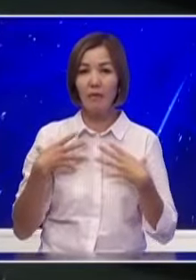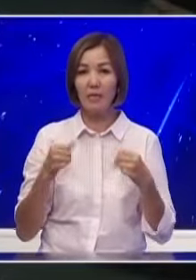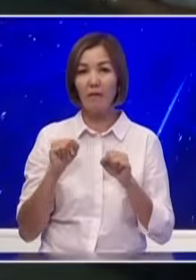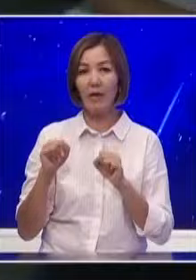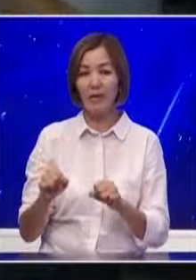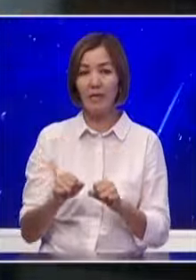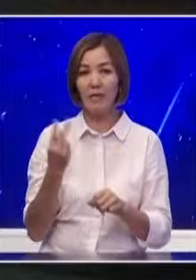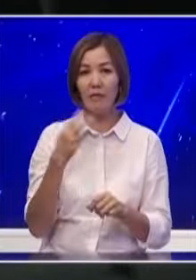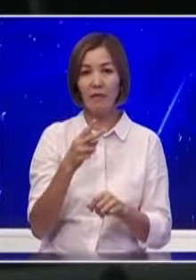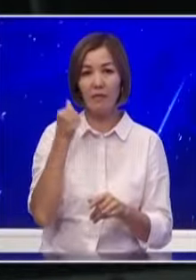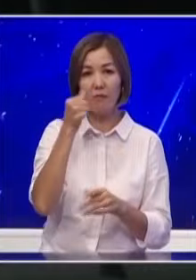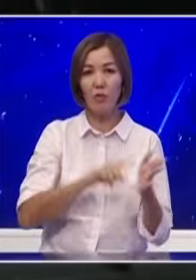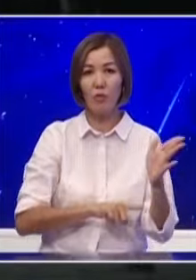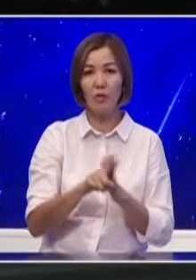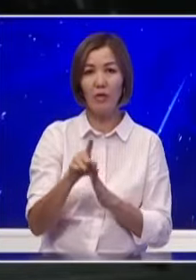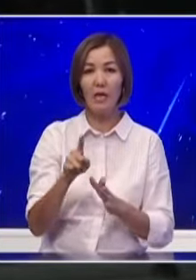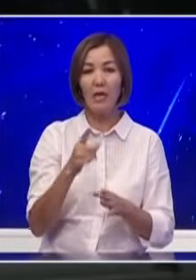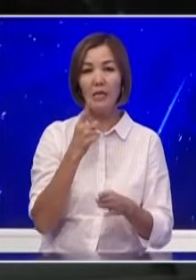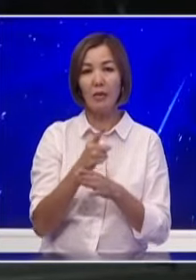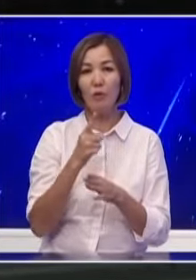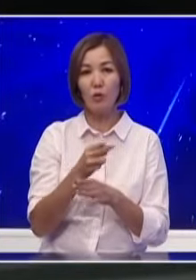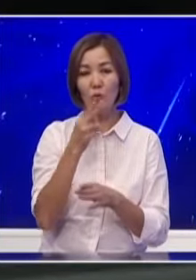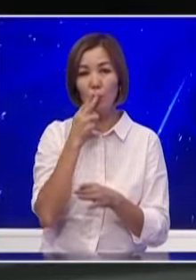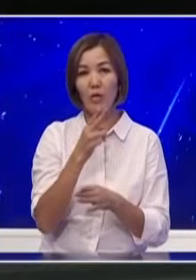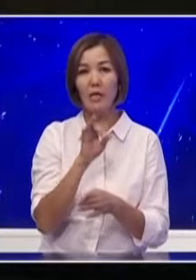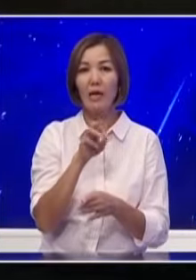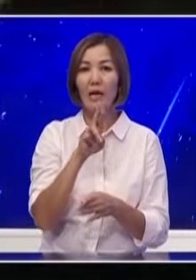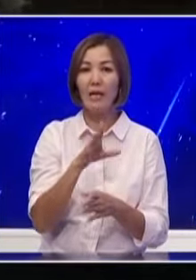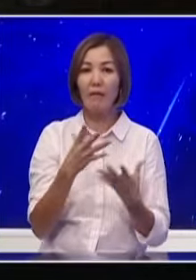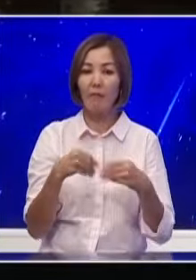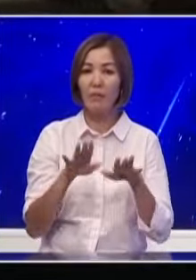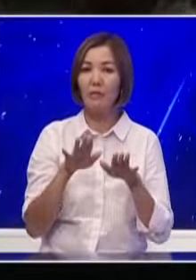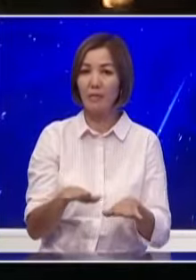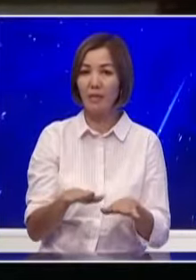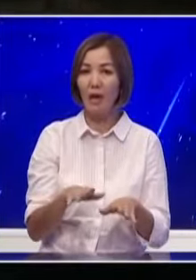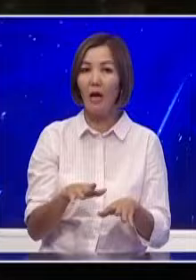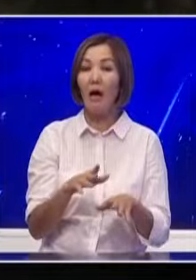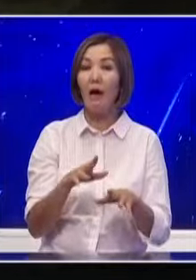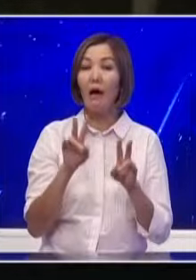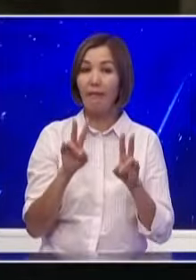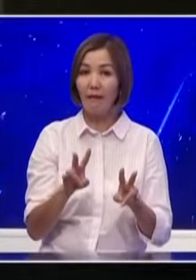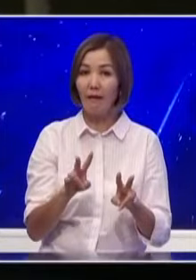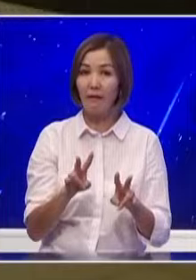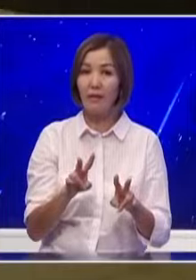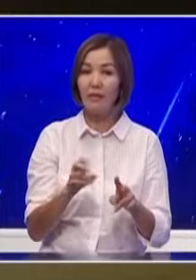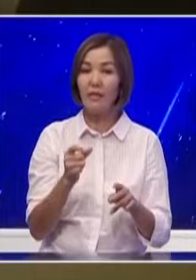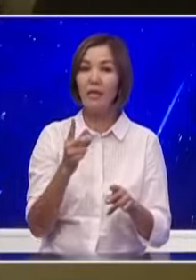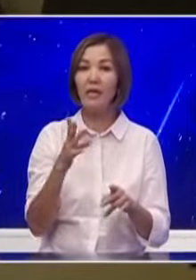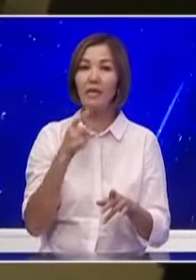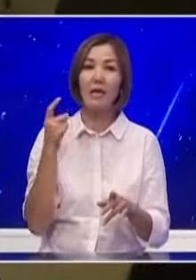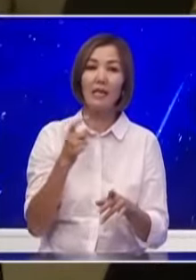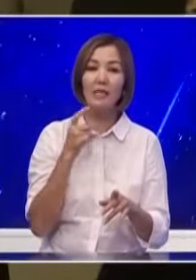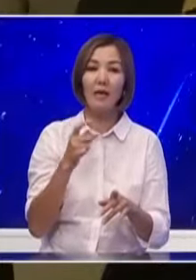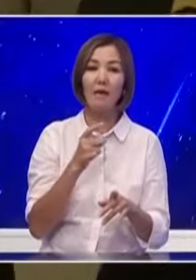здравоохранения, с 2020 года в стране запрещено курение кальяна в общественных местах. Однако выяснилось, что некоторые